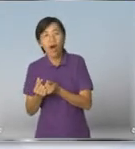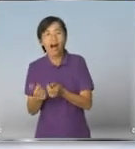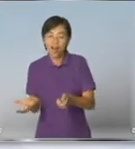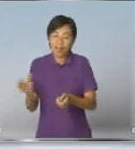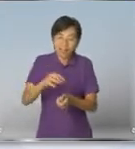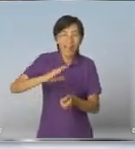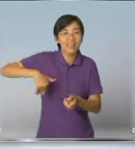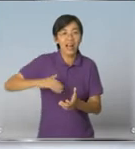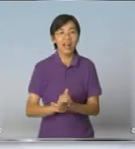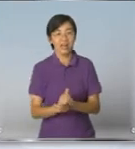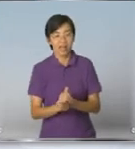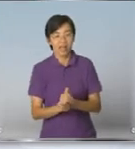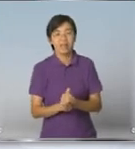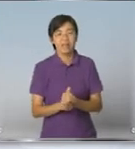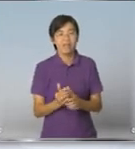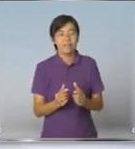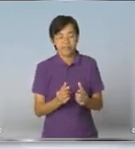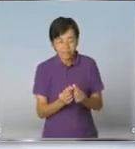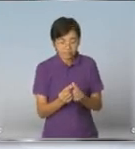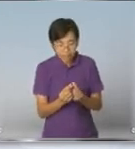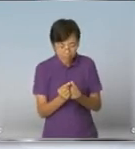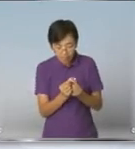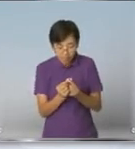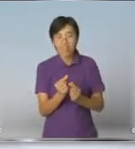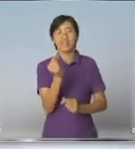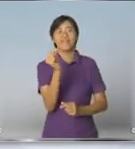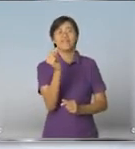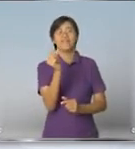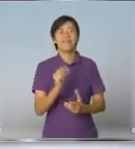ทซะก่อนถึงจะใส่ถั่วปั้นแบบนี้ ครับ ค่ะ